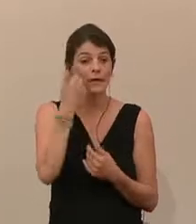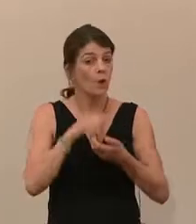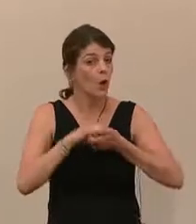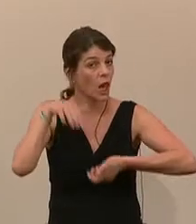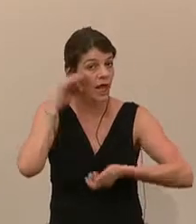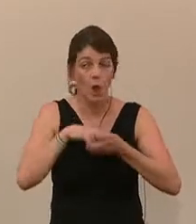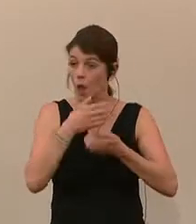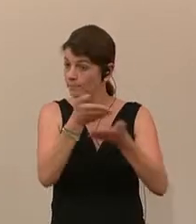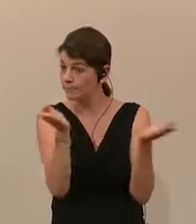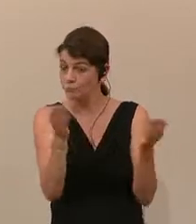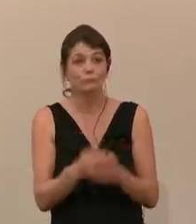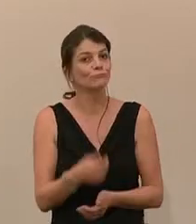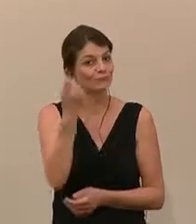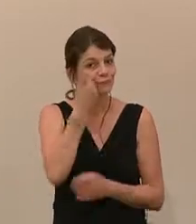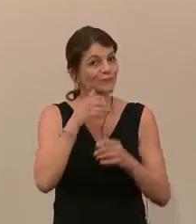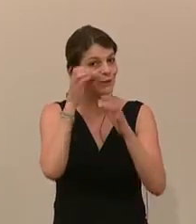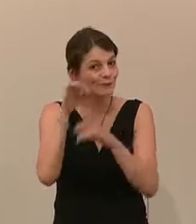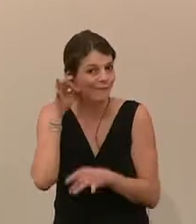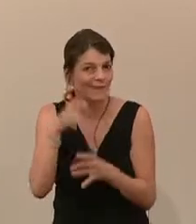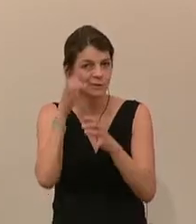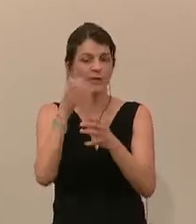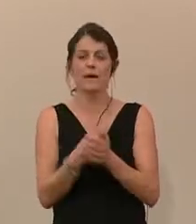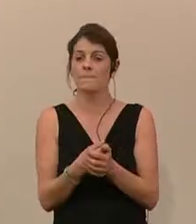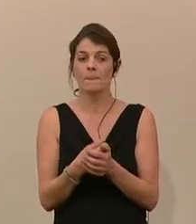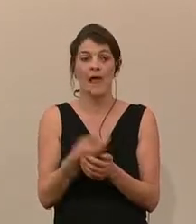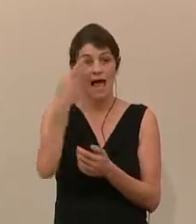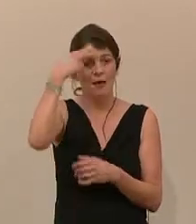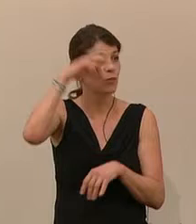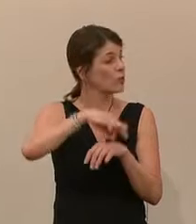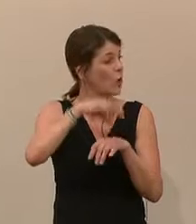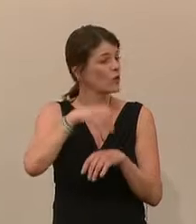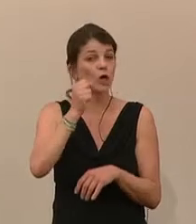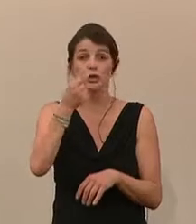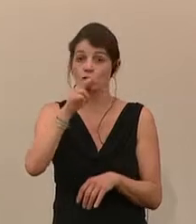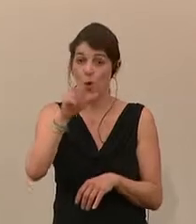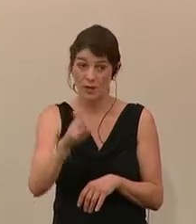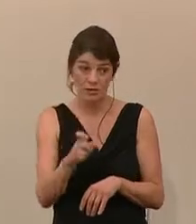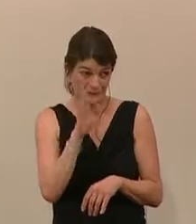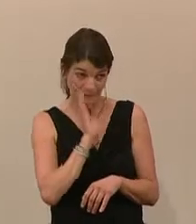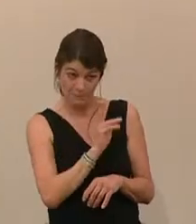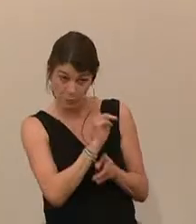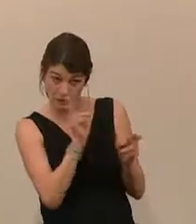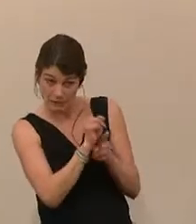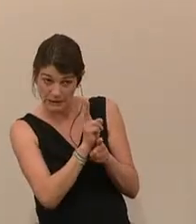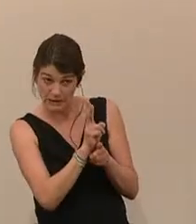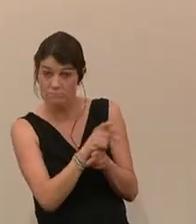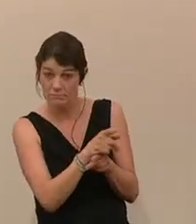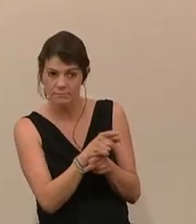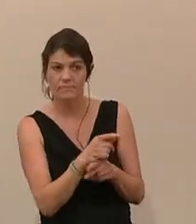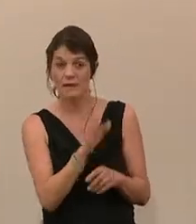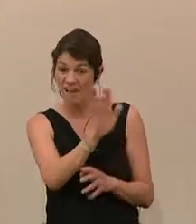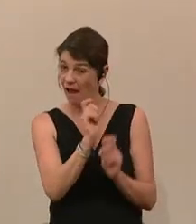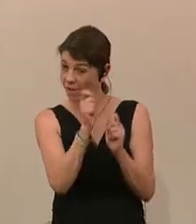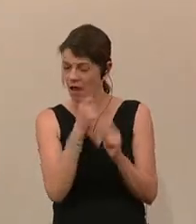Und jetzt am Wort Angelika Kußbergner von der Volkspartei. Herr Dr. Strolz, kurz um Ihre Aufmerksamkeit. Ich habe sehr genau Ihren